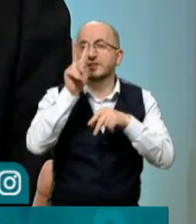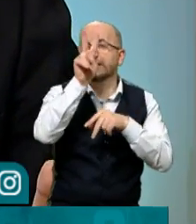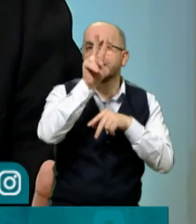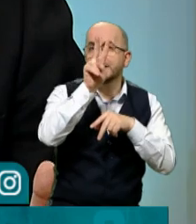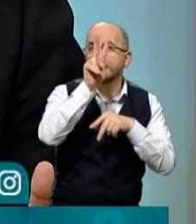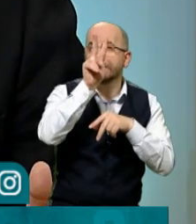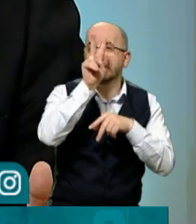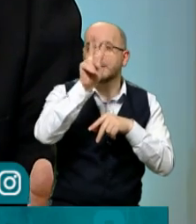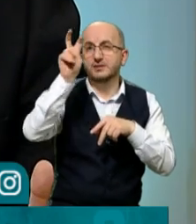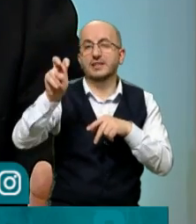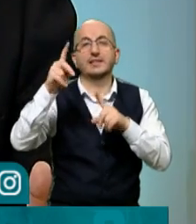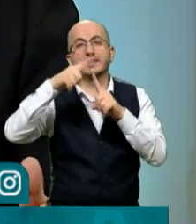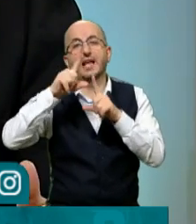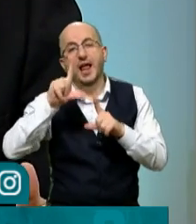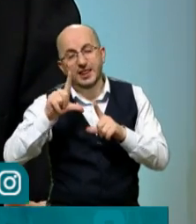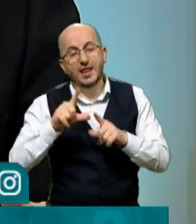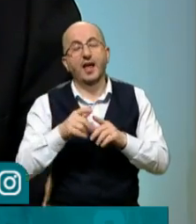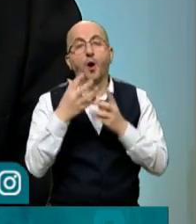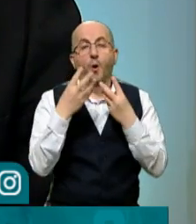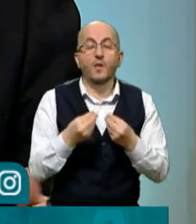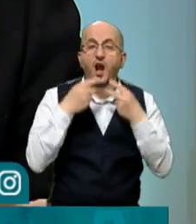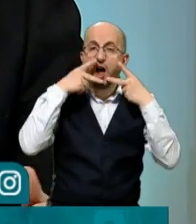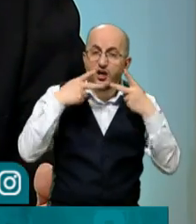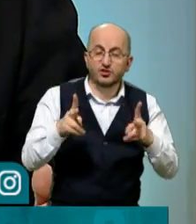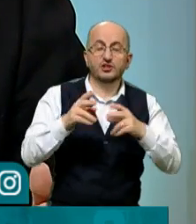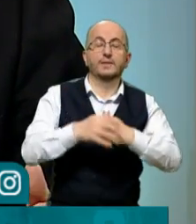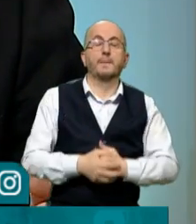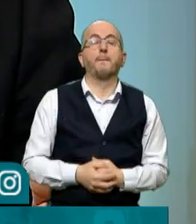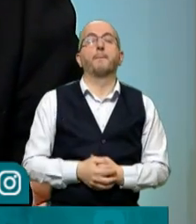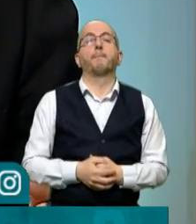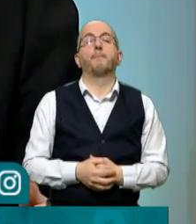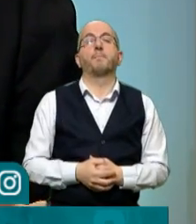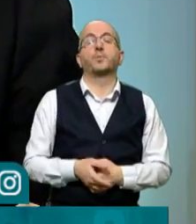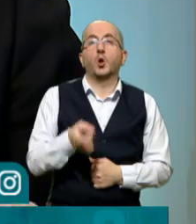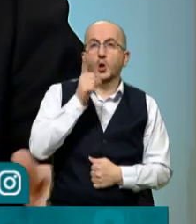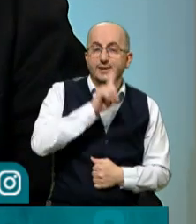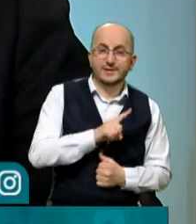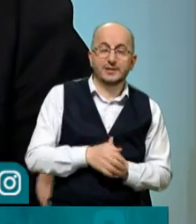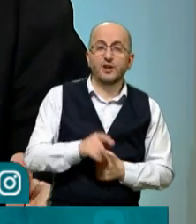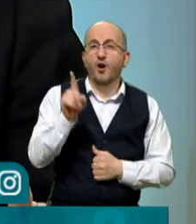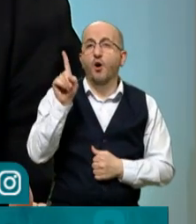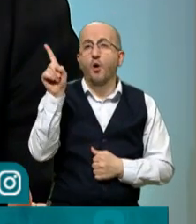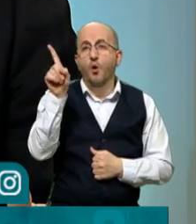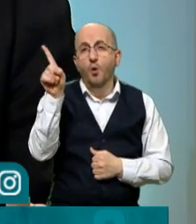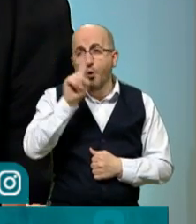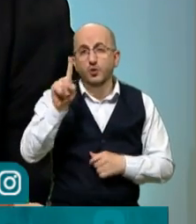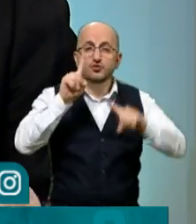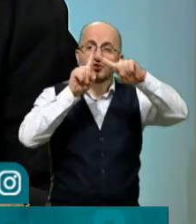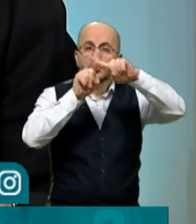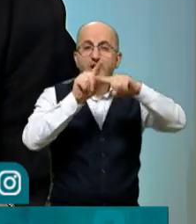TL olarak 28 açıkladı. 28 estağfurullah. Evet, 28 TL olarak açıkladı. Dolayısıyla 10 çarpı